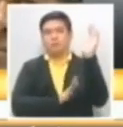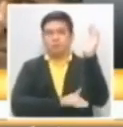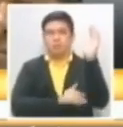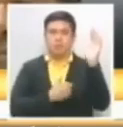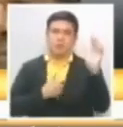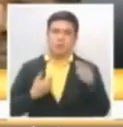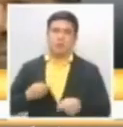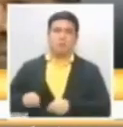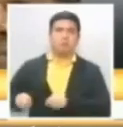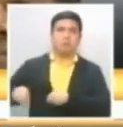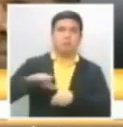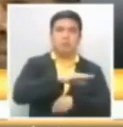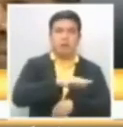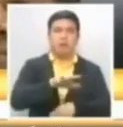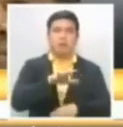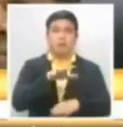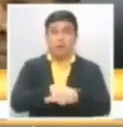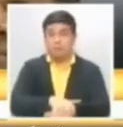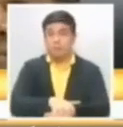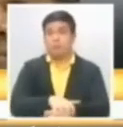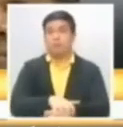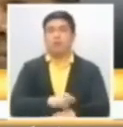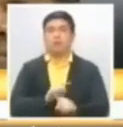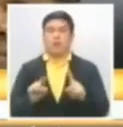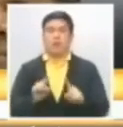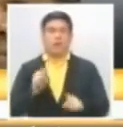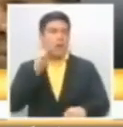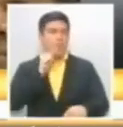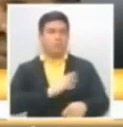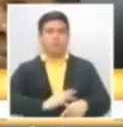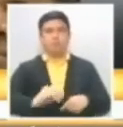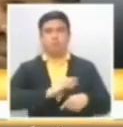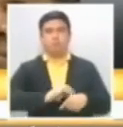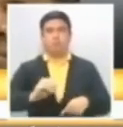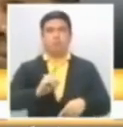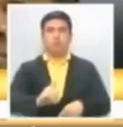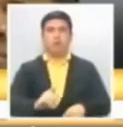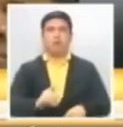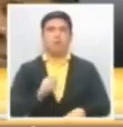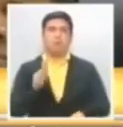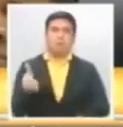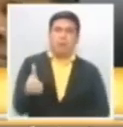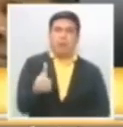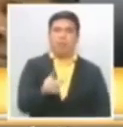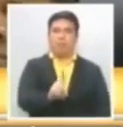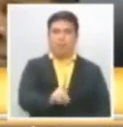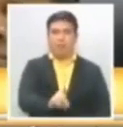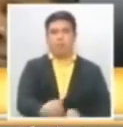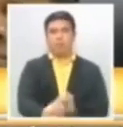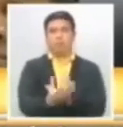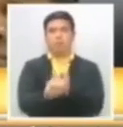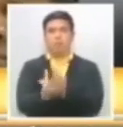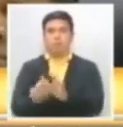กระทบจากน้ำเสียที่ลงสู่ทะเลสาบสงขลาทำให้ปลาตายสัตว์น้ำตายทะเลสาบตื้นเขิน